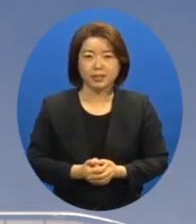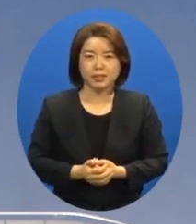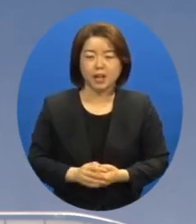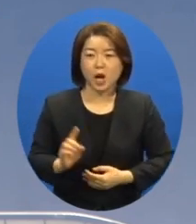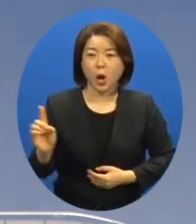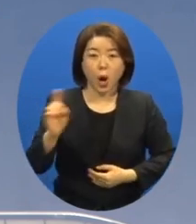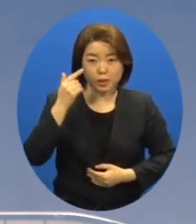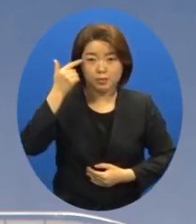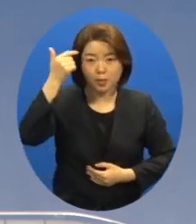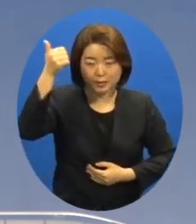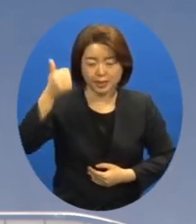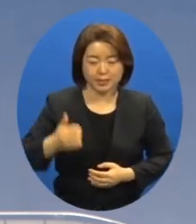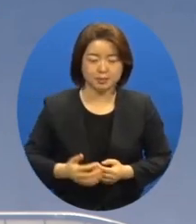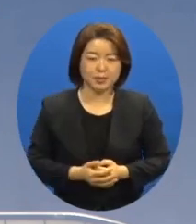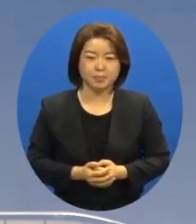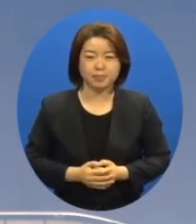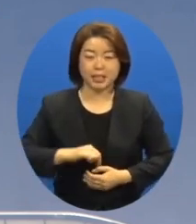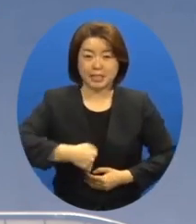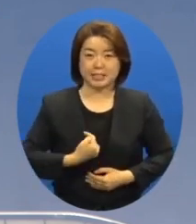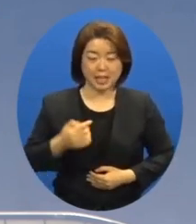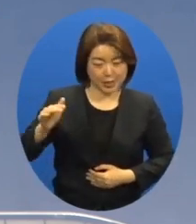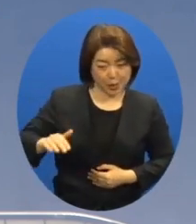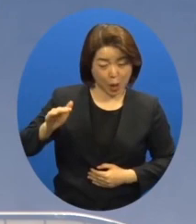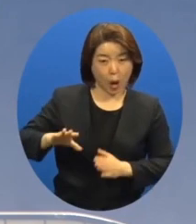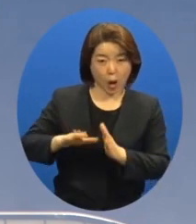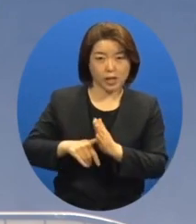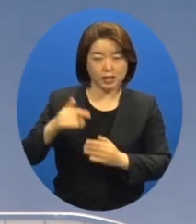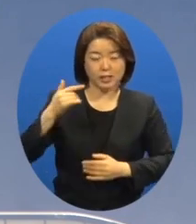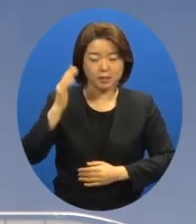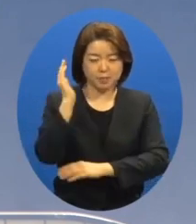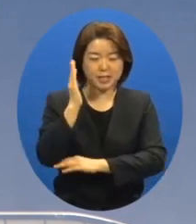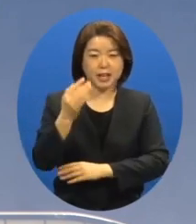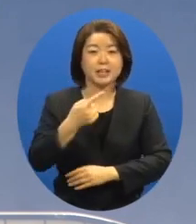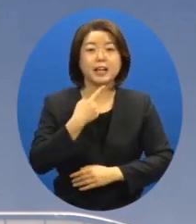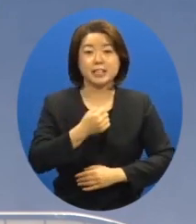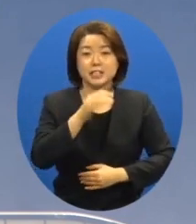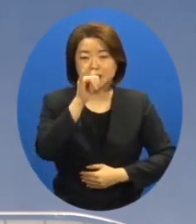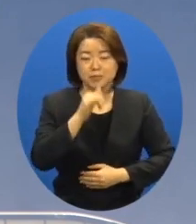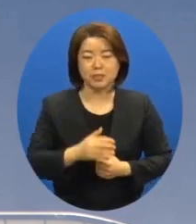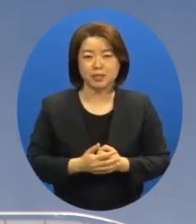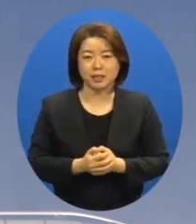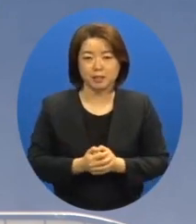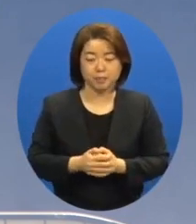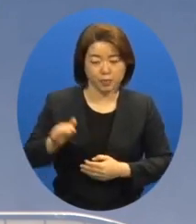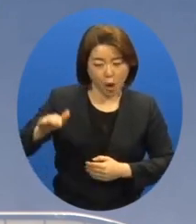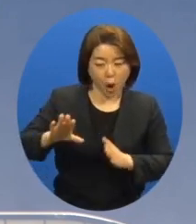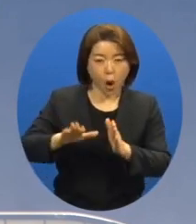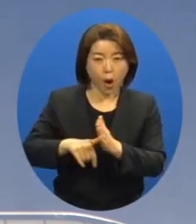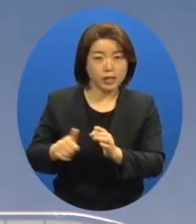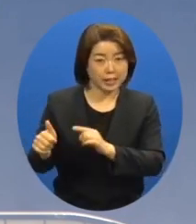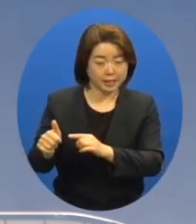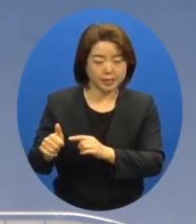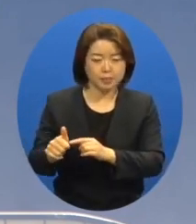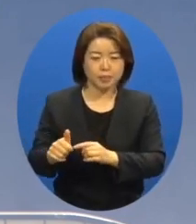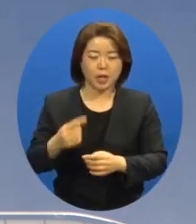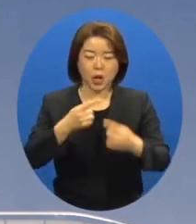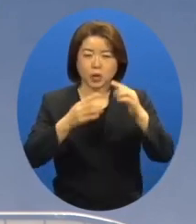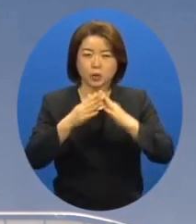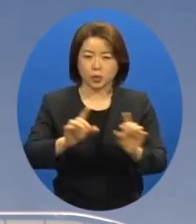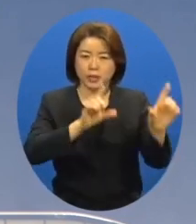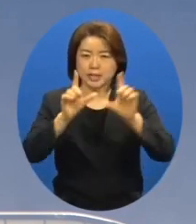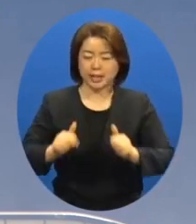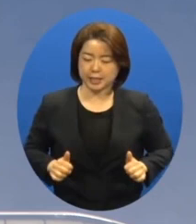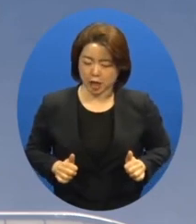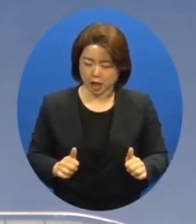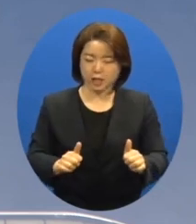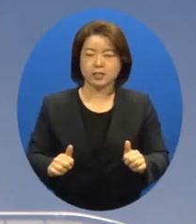목사님이 자신의 어릴 때 이야기를 하시더라고요. 어려서부터 그는 참 교회 생활 열심히 했답니다.